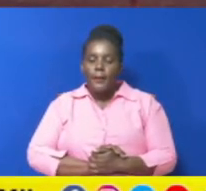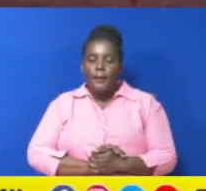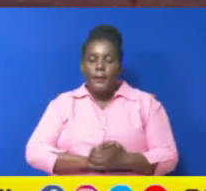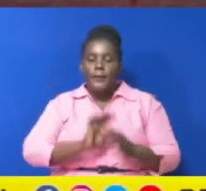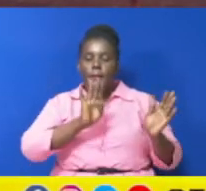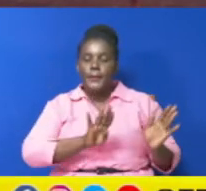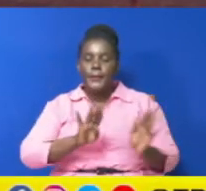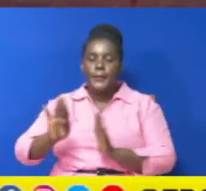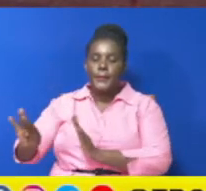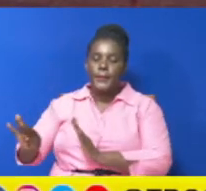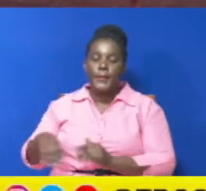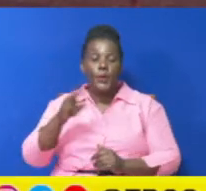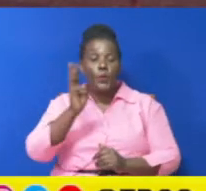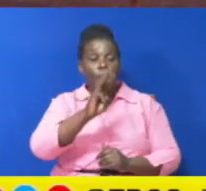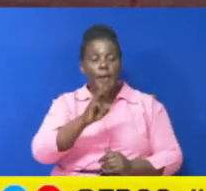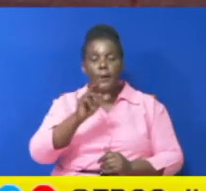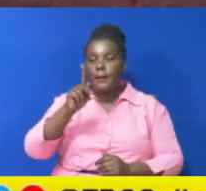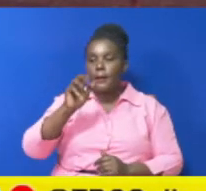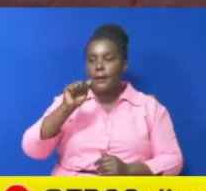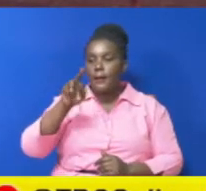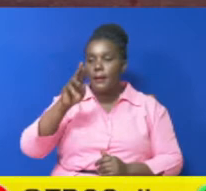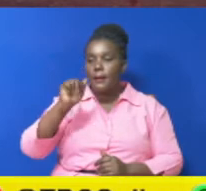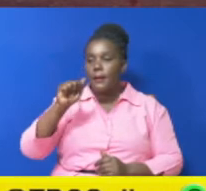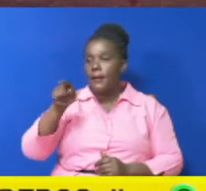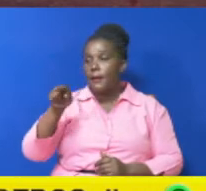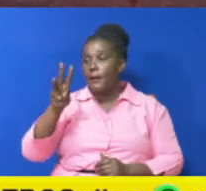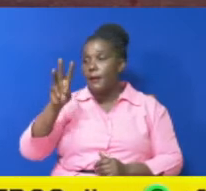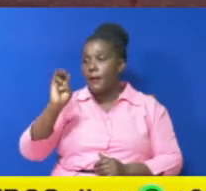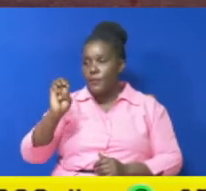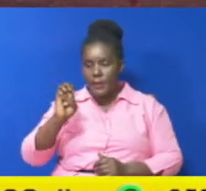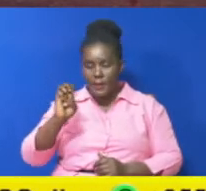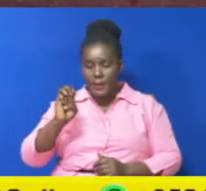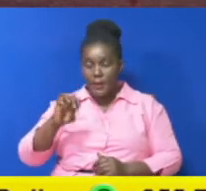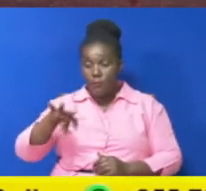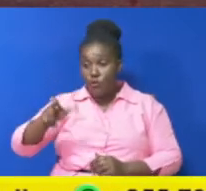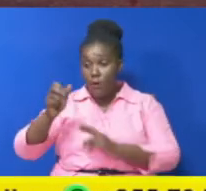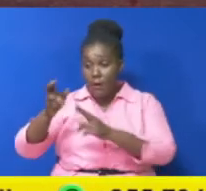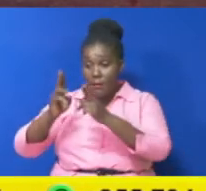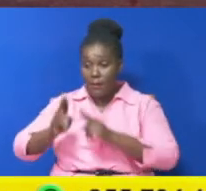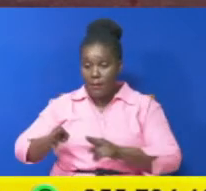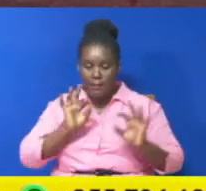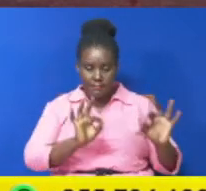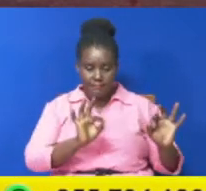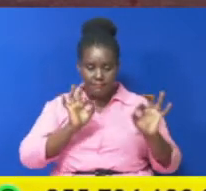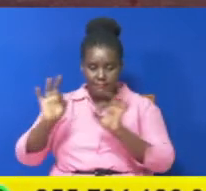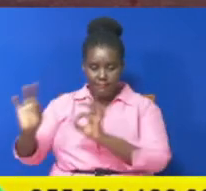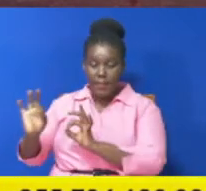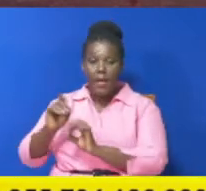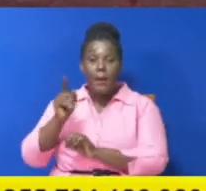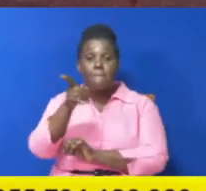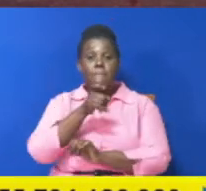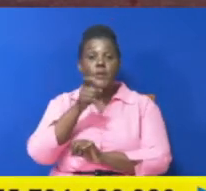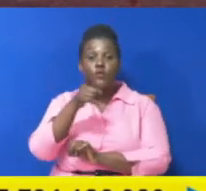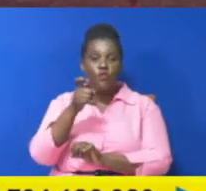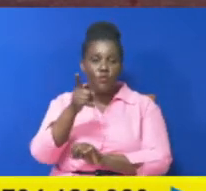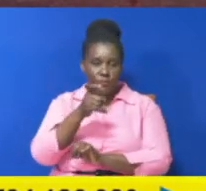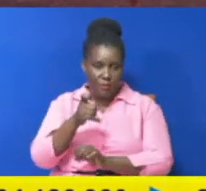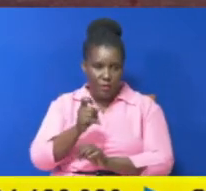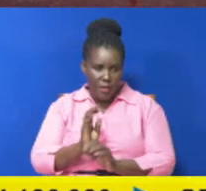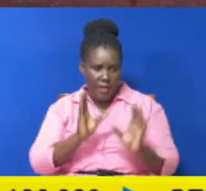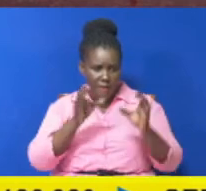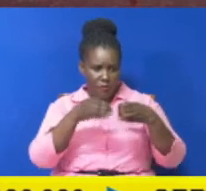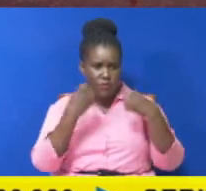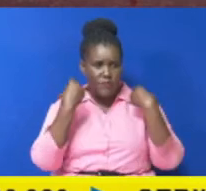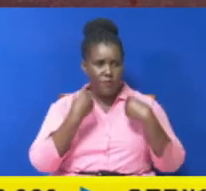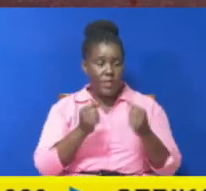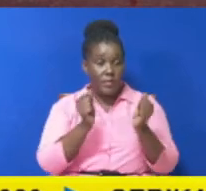Halmashauri ya wilaya ya Karagwe mkoani Kagera imesitisha kutoa mikopo katika kata tano ambazo vikundi vyake vya ujasiriamali vimeshindwa